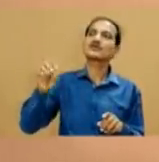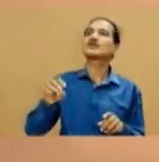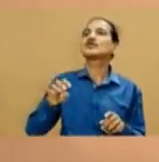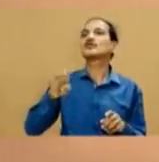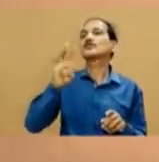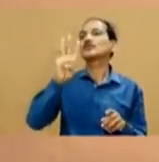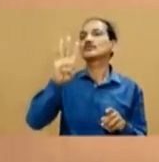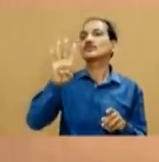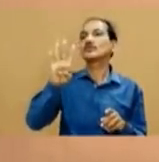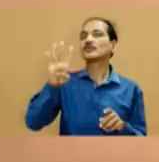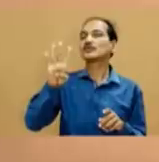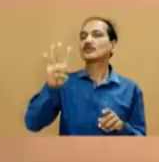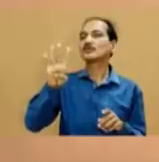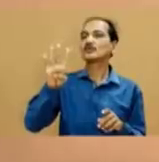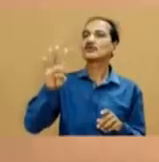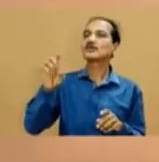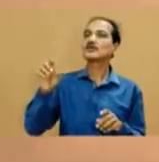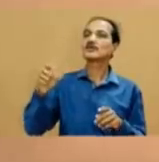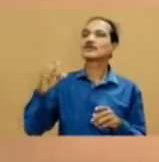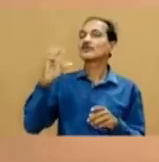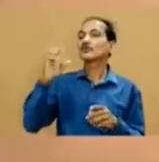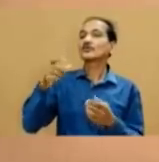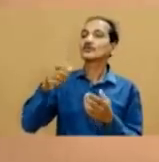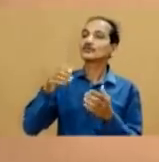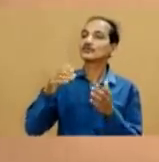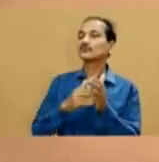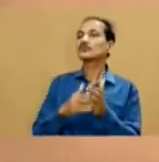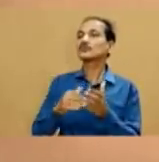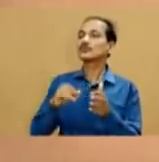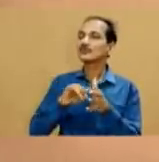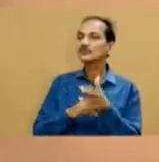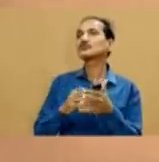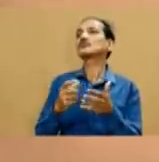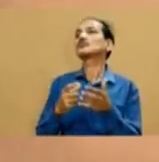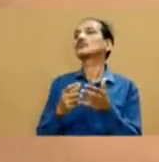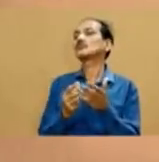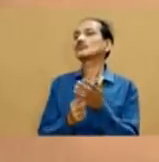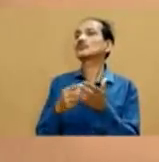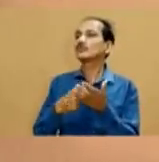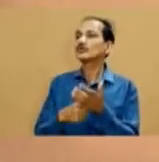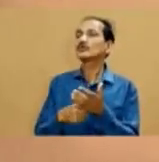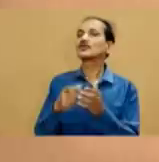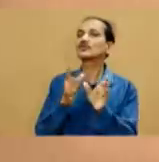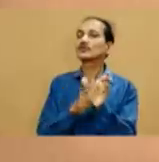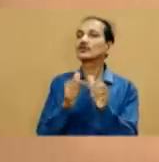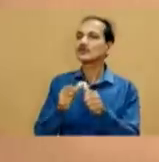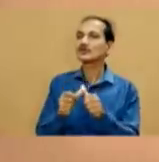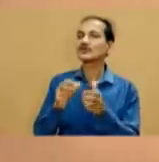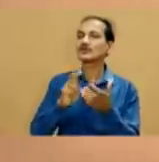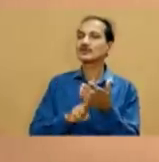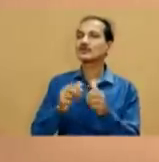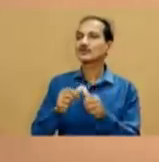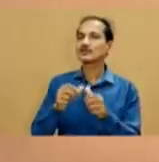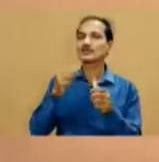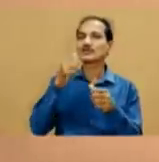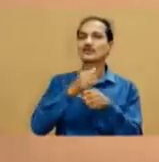4ଟି କଣ୍ଟେନମେଣ୍ଟ ଜୋନ୍ ଅଛି ଖୋର୍ଦ୍ଧା ଜିଲ୍ଲାରେ। ସୂର୍ଯ୍ୟନଗର, ସୁନ୍ଦରପଦା ଠାରୁ ଯଦୁପୁର,